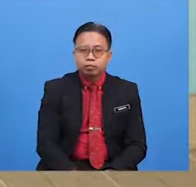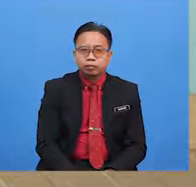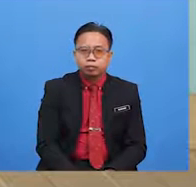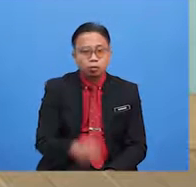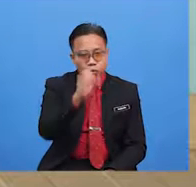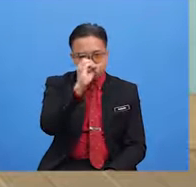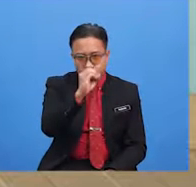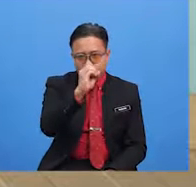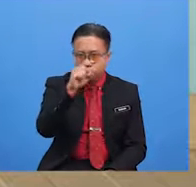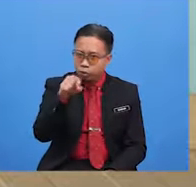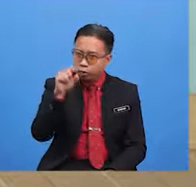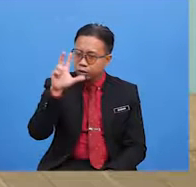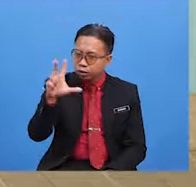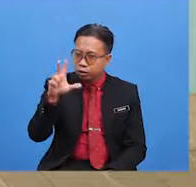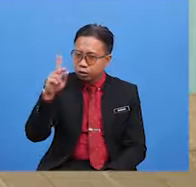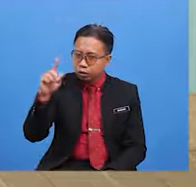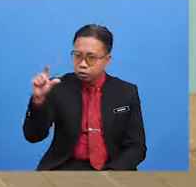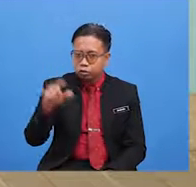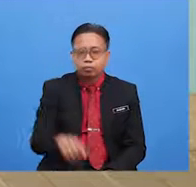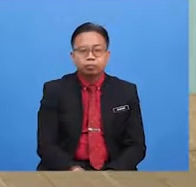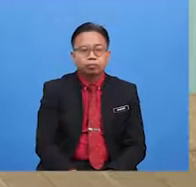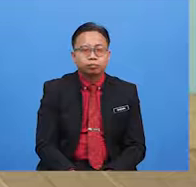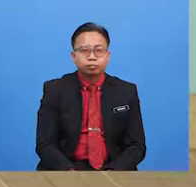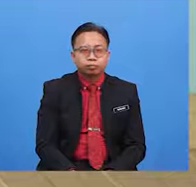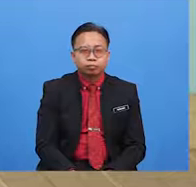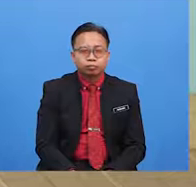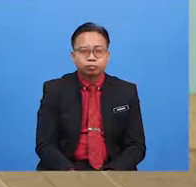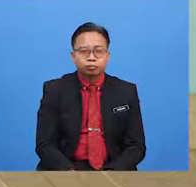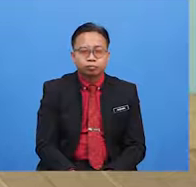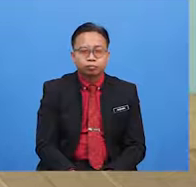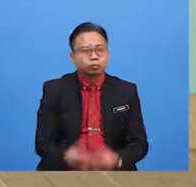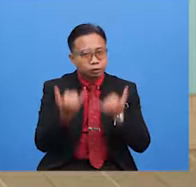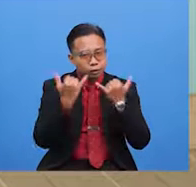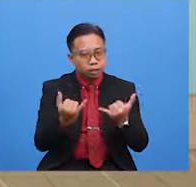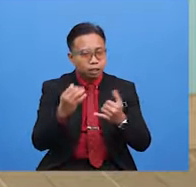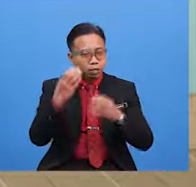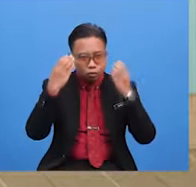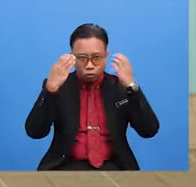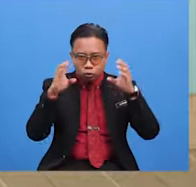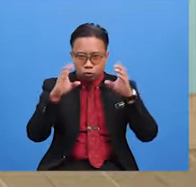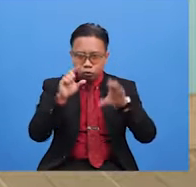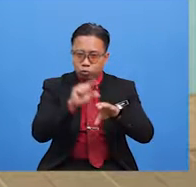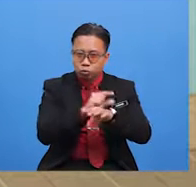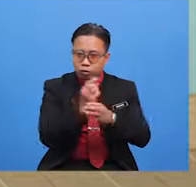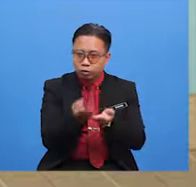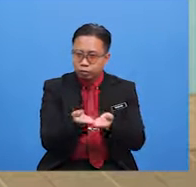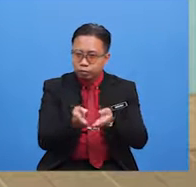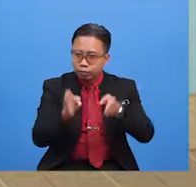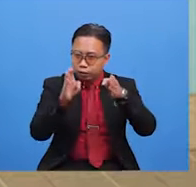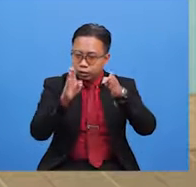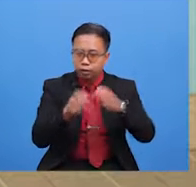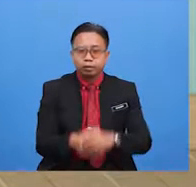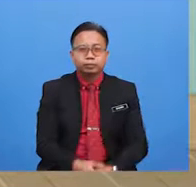0.3 kilogram di atas penimbang atau neraca tuas. Sekarang cikgu akan cuba dengan beaker.